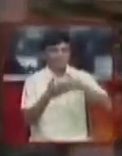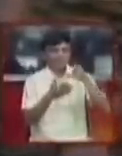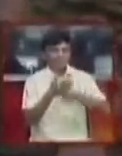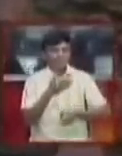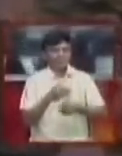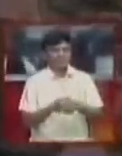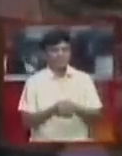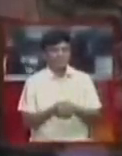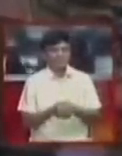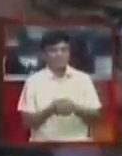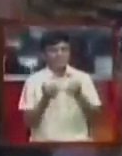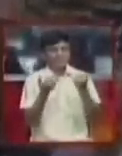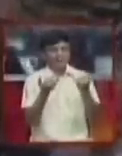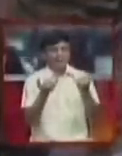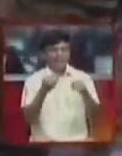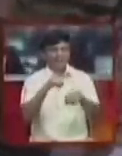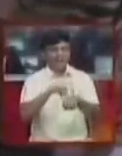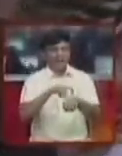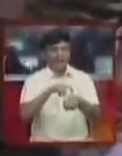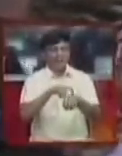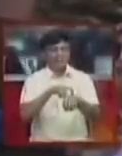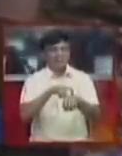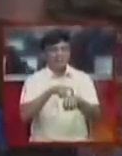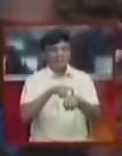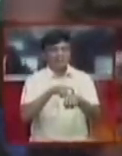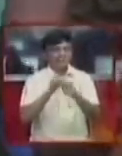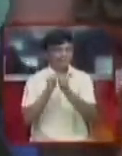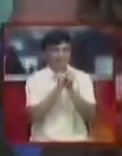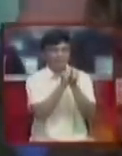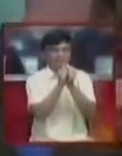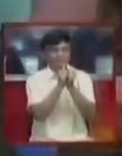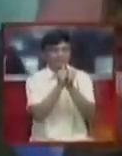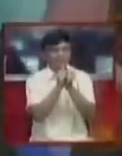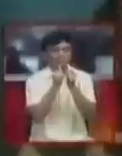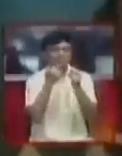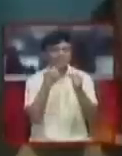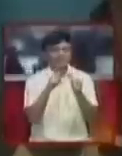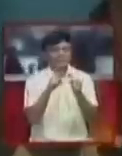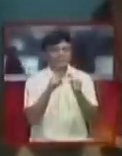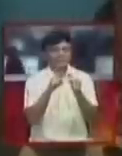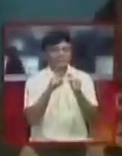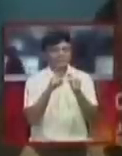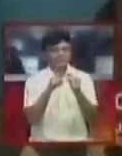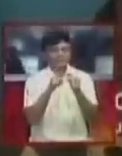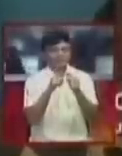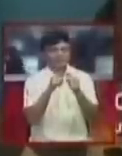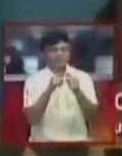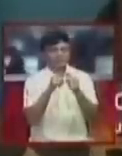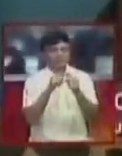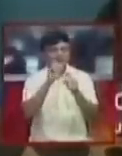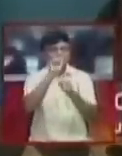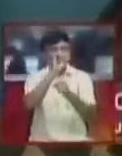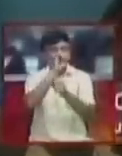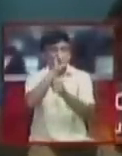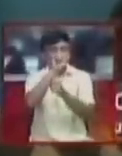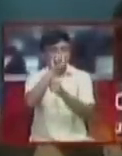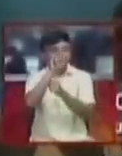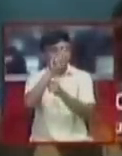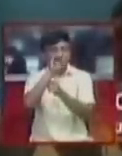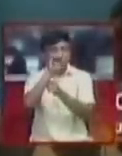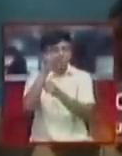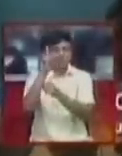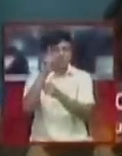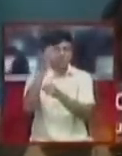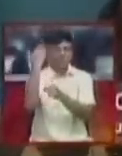Nung araw na nung nasama ako sa isang awkward mutiny, yung